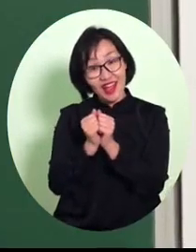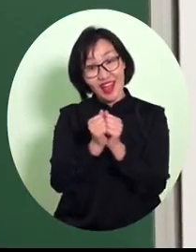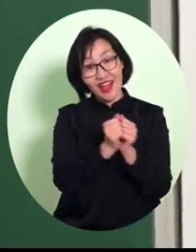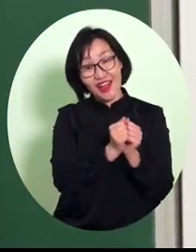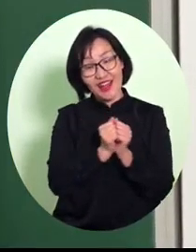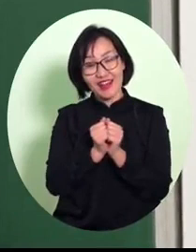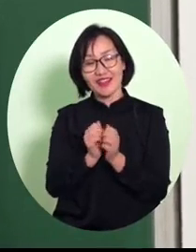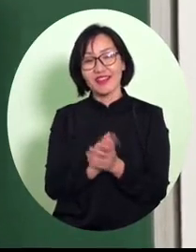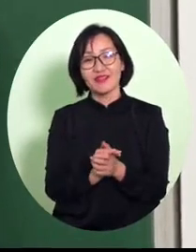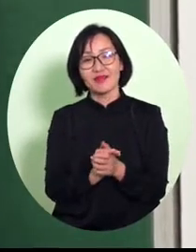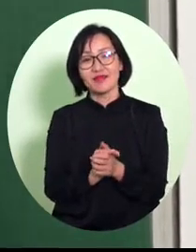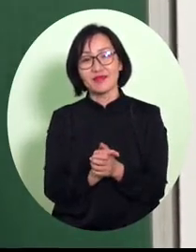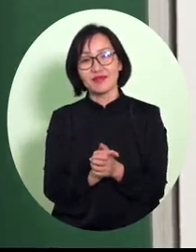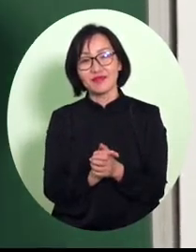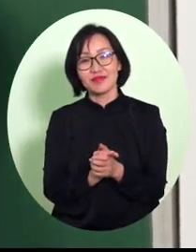найзуудтайгаа